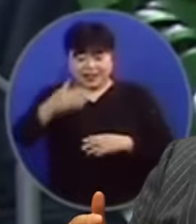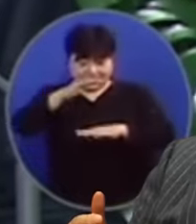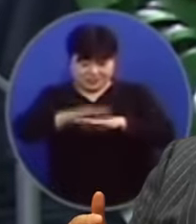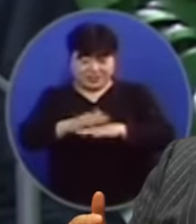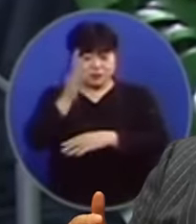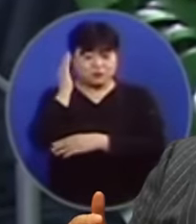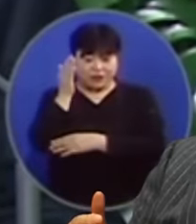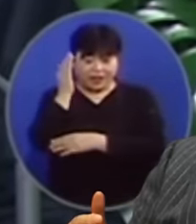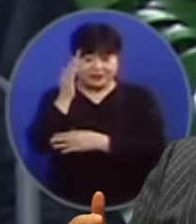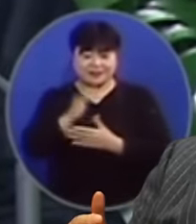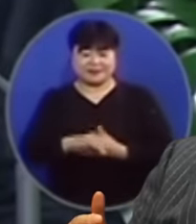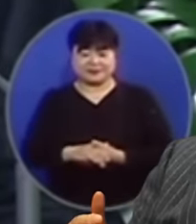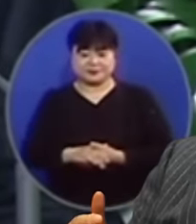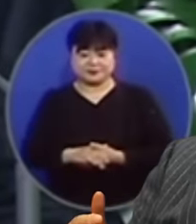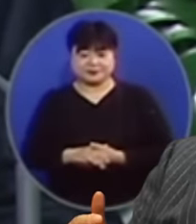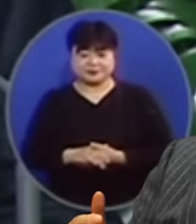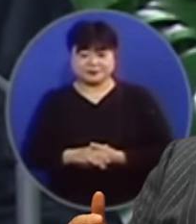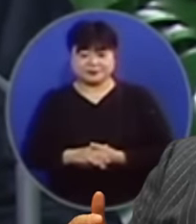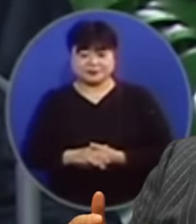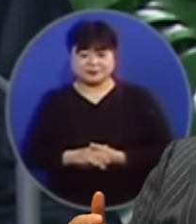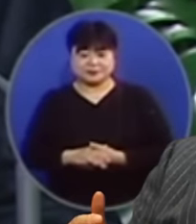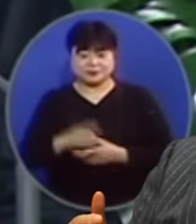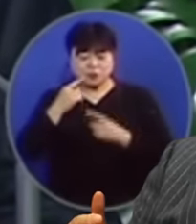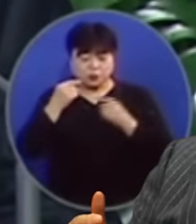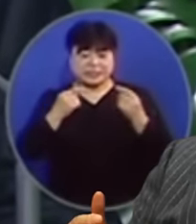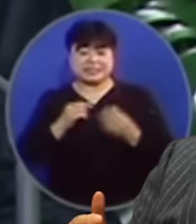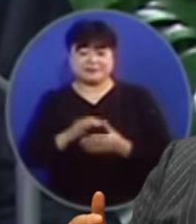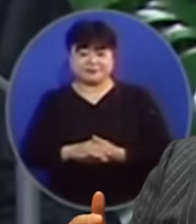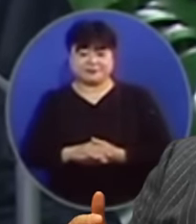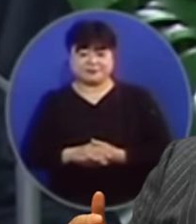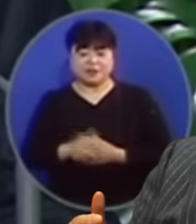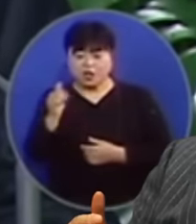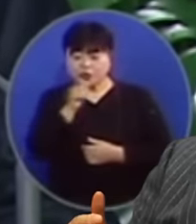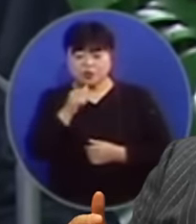부흥회를 여는데 저를